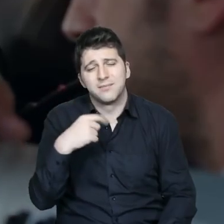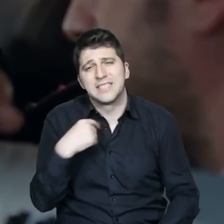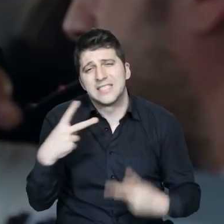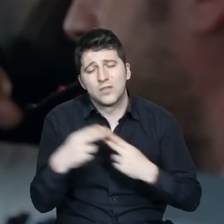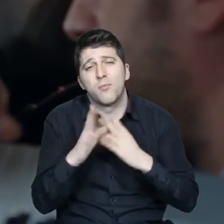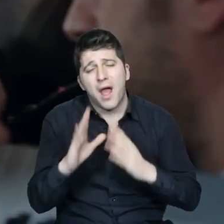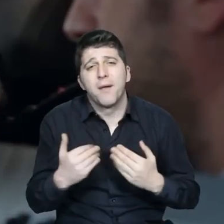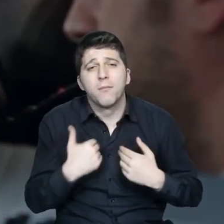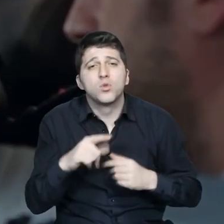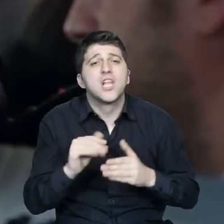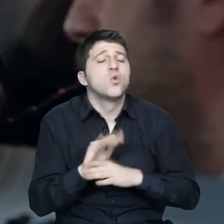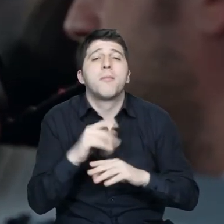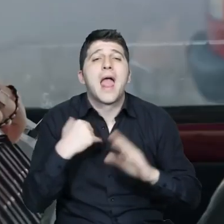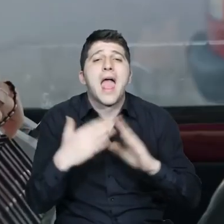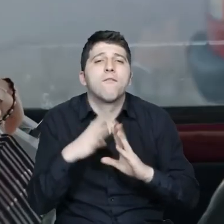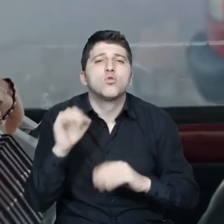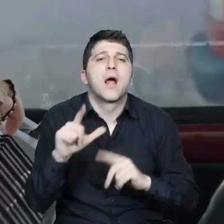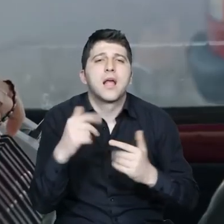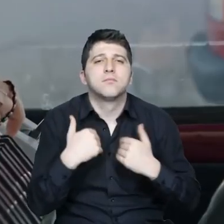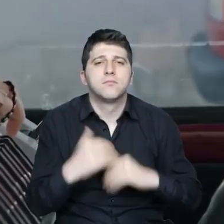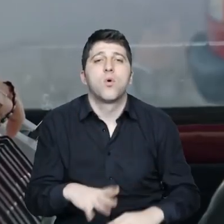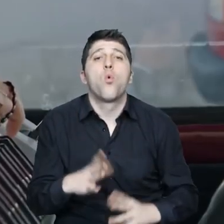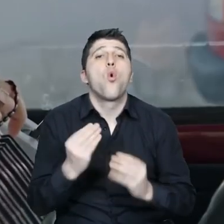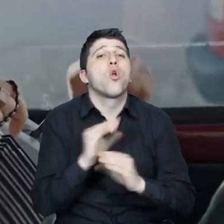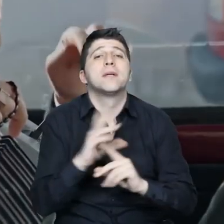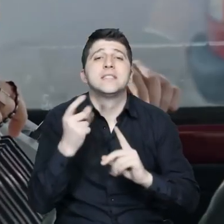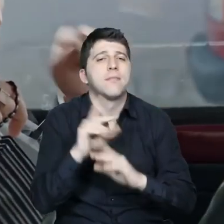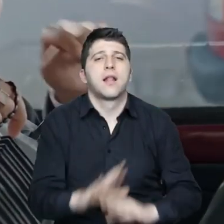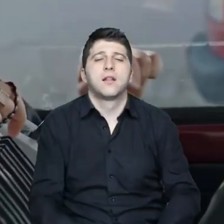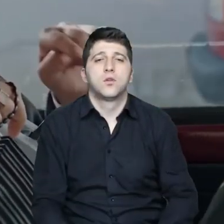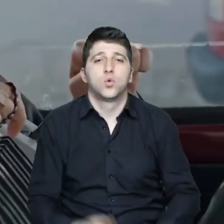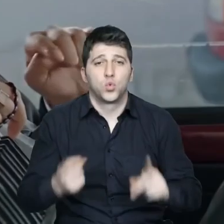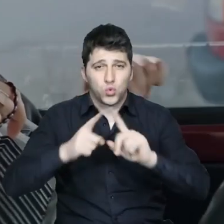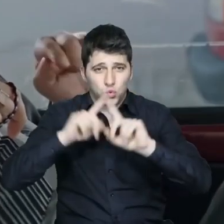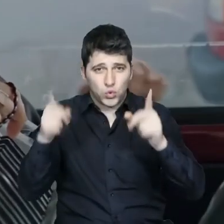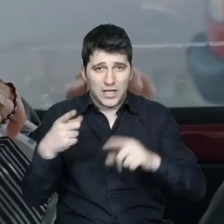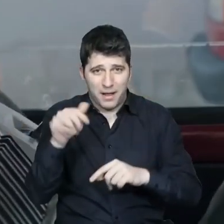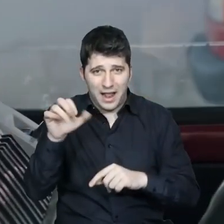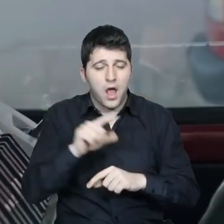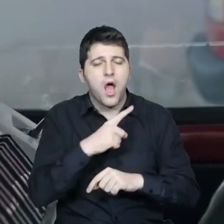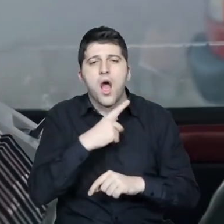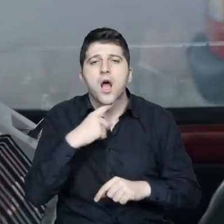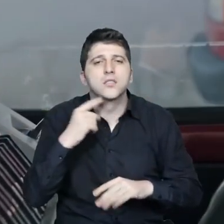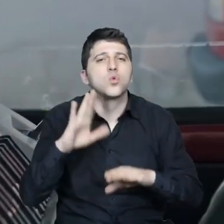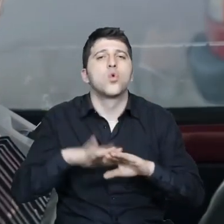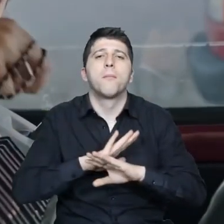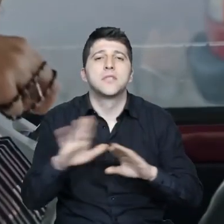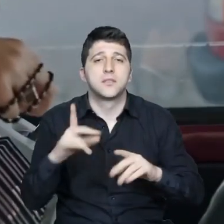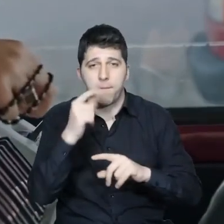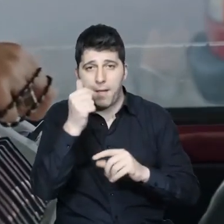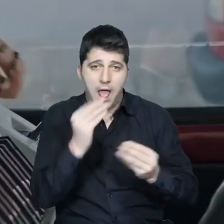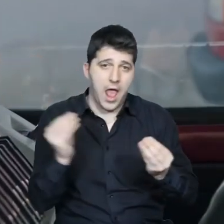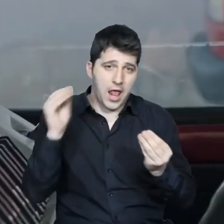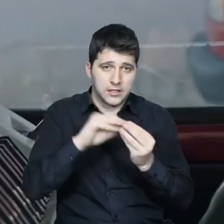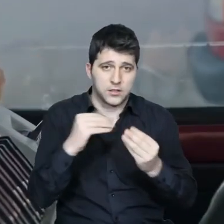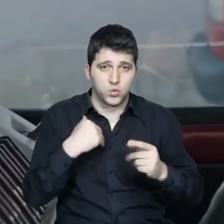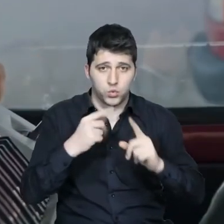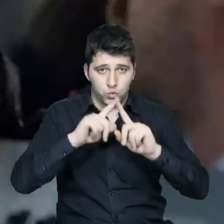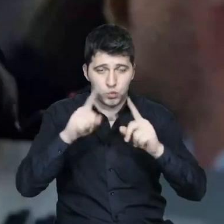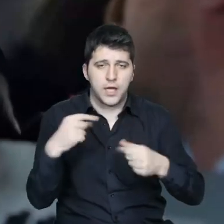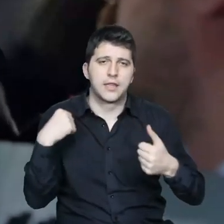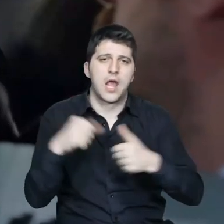burada yaşayamayız. Bizim bir ev tutmamız lazım. Olmaz İsmail. Dükkandan kalan parayı asla dokunmayacağız. Hatta üzerine ekleyeceğiz.